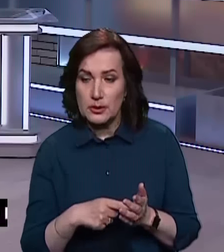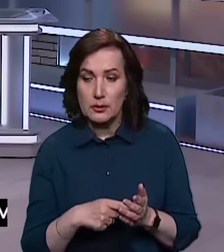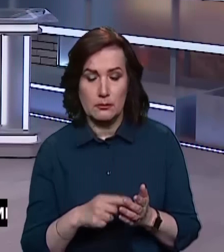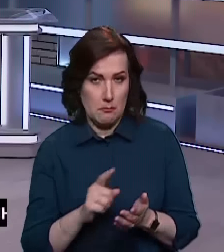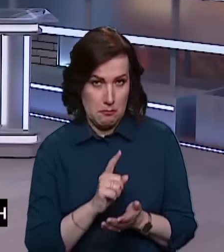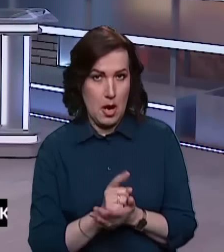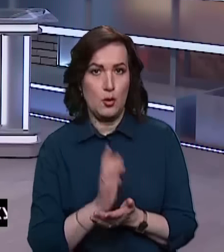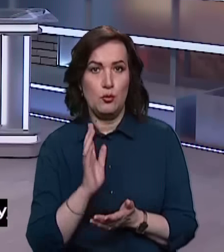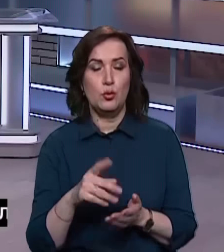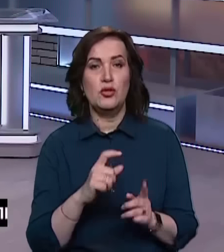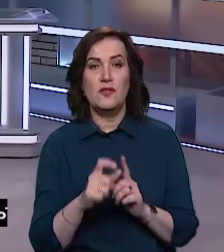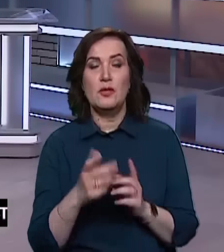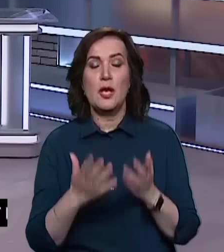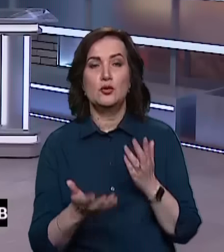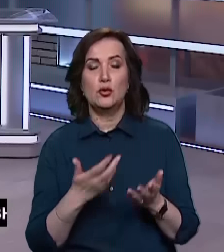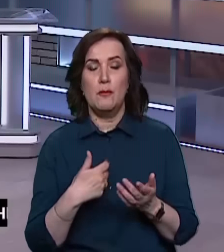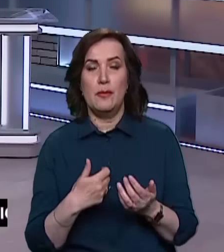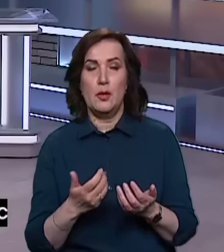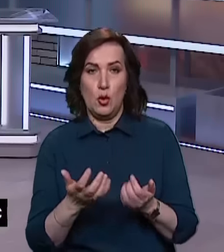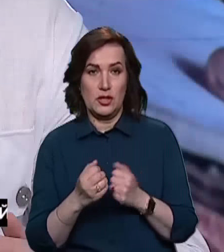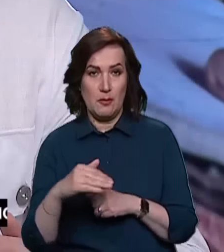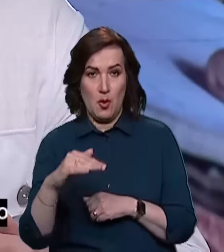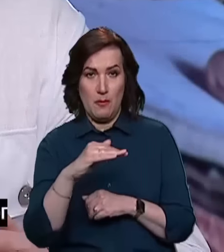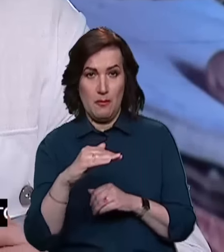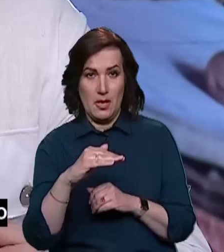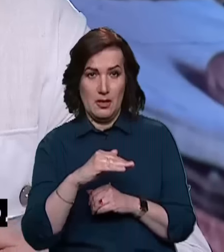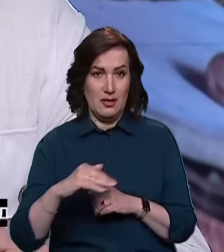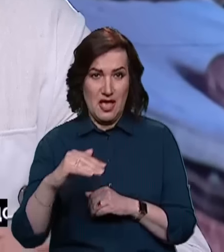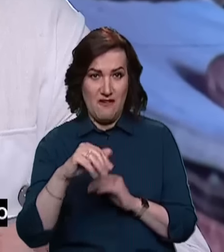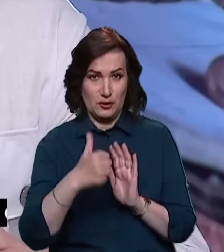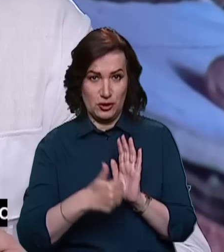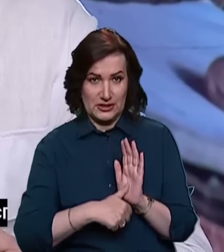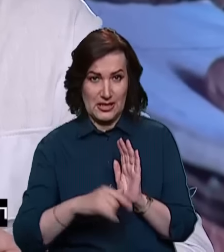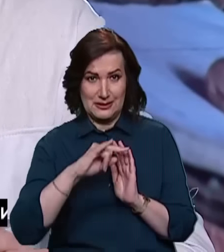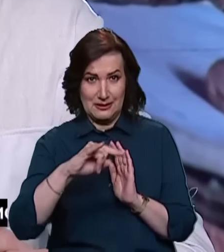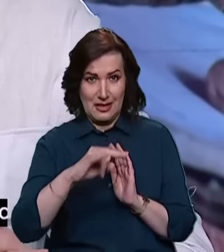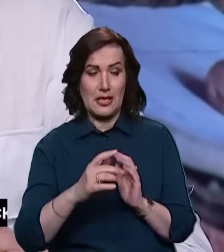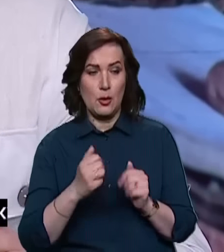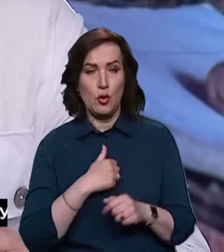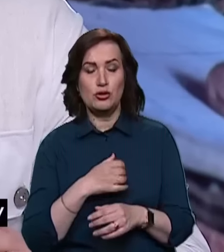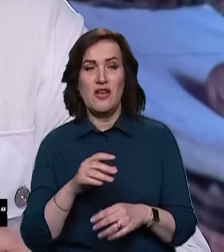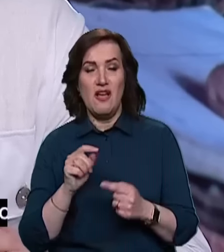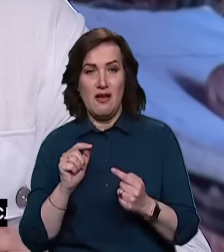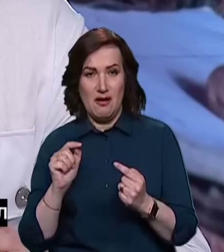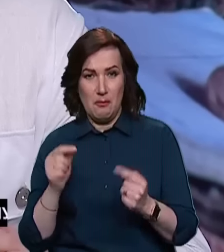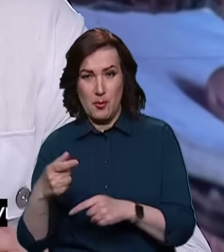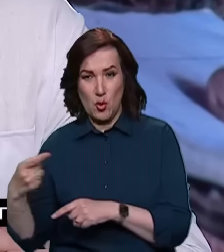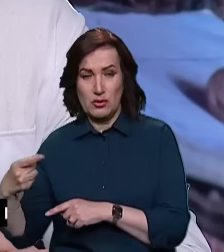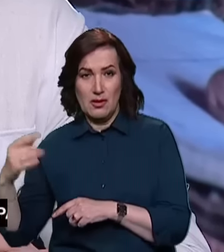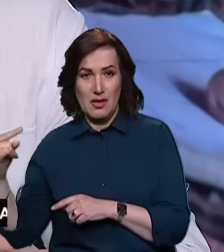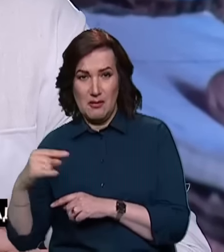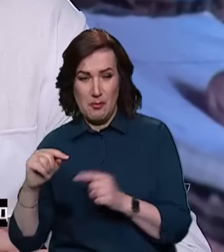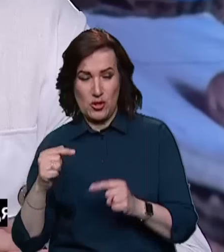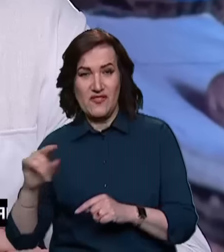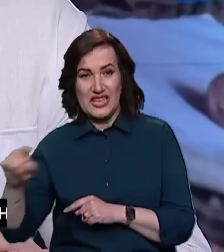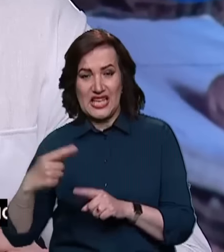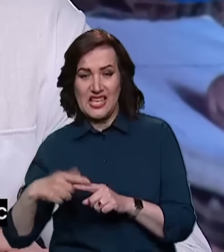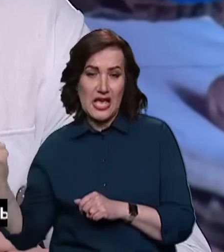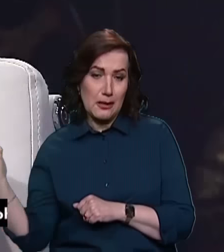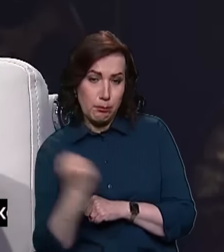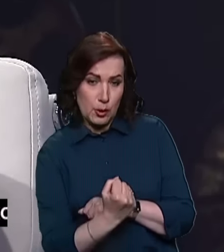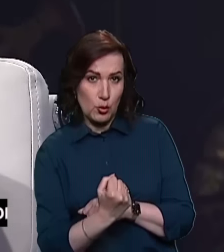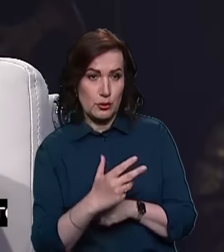Ну, мають відповіді бути, тому що якщо ми отримуємо F-16 і хочемо їх використовувати проти Су-34, які б'ють кабами по Харкову, то ми